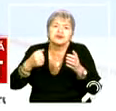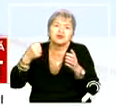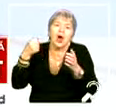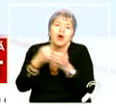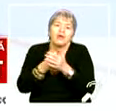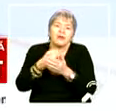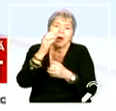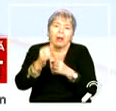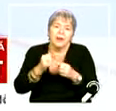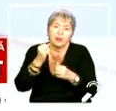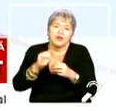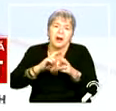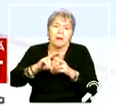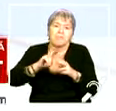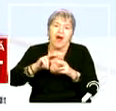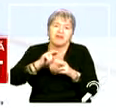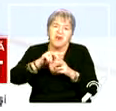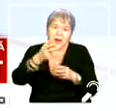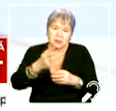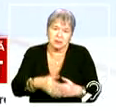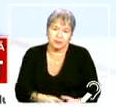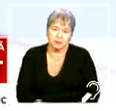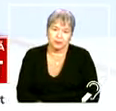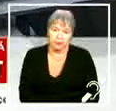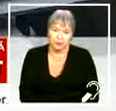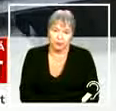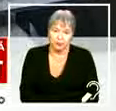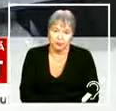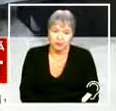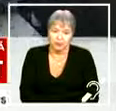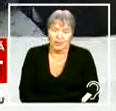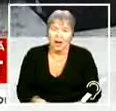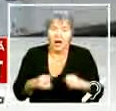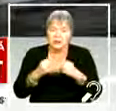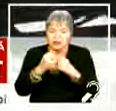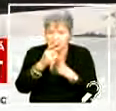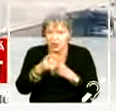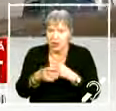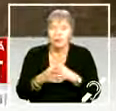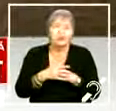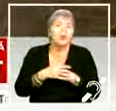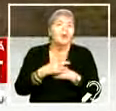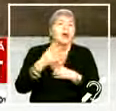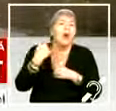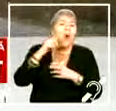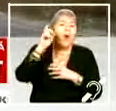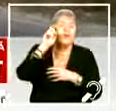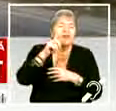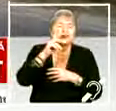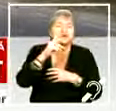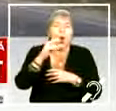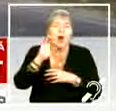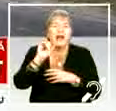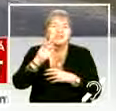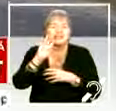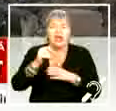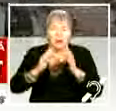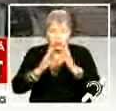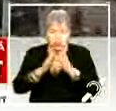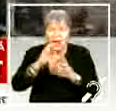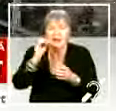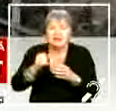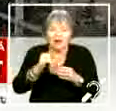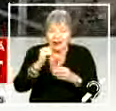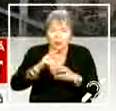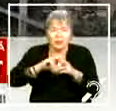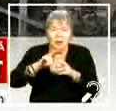Vă avertizez, urmează imagini care vă pot afecta emoțional. Accidentul a avut loc între localitățile Ovidiu și Mihail Cogălnicianu. Trenul privat